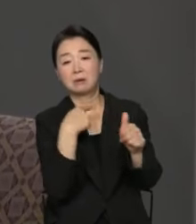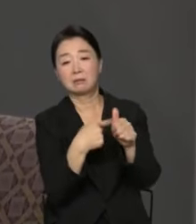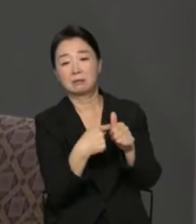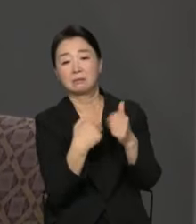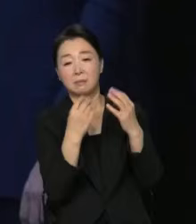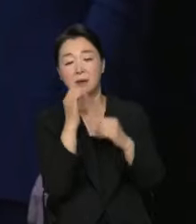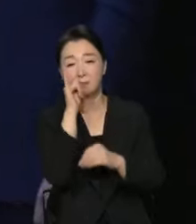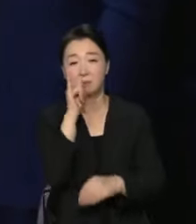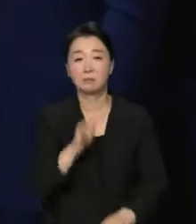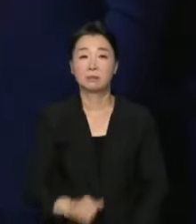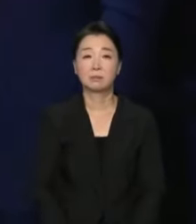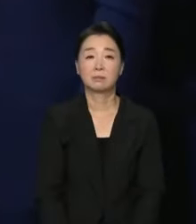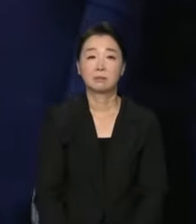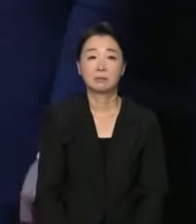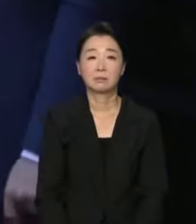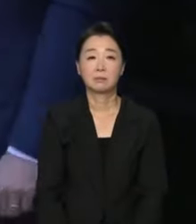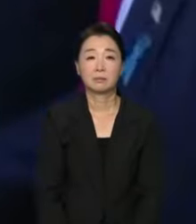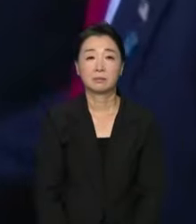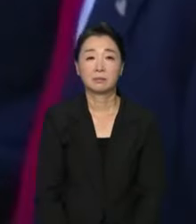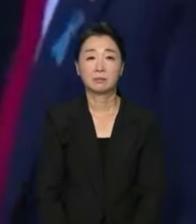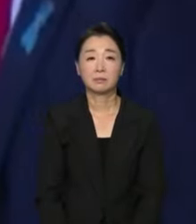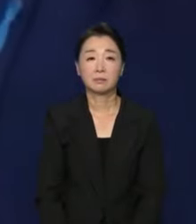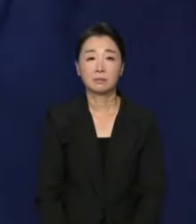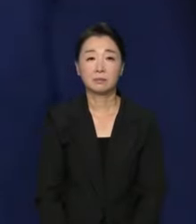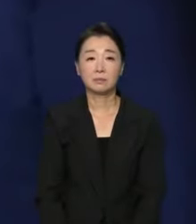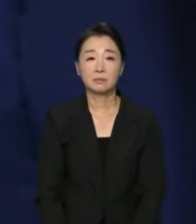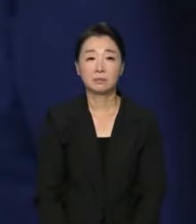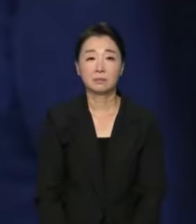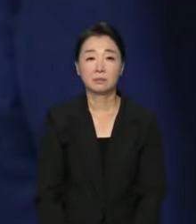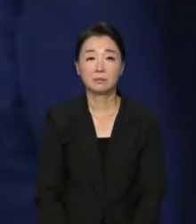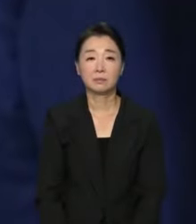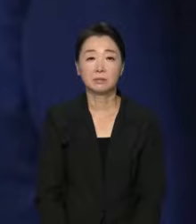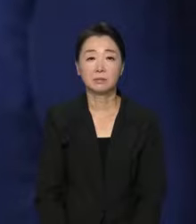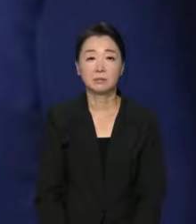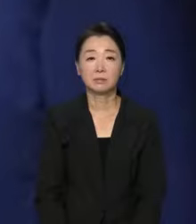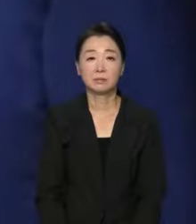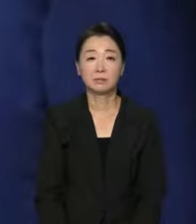이어가는 중입니다. 워싱턴에서 JTBC 정강현입니다.